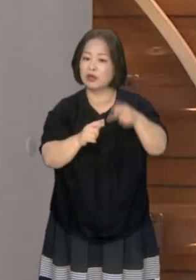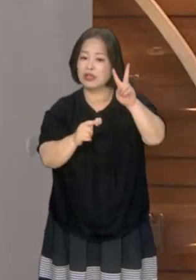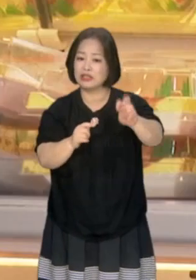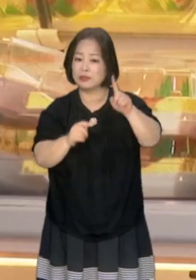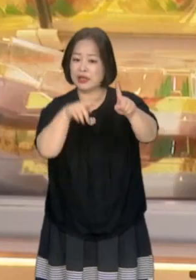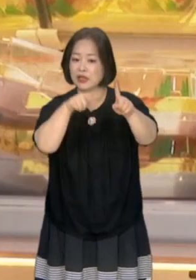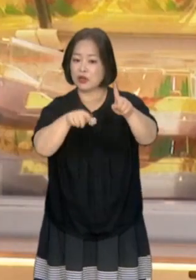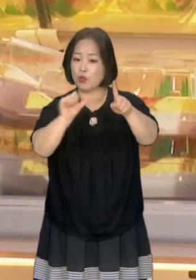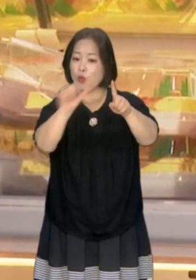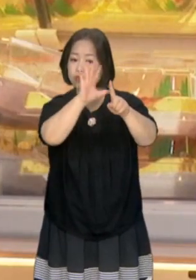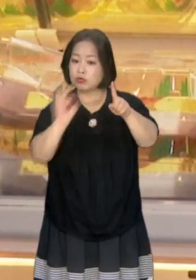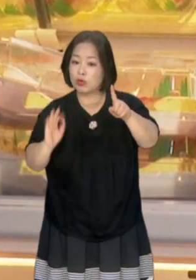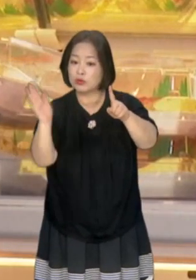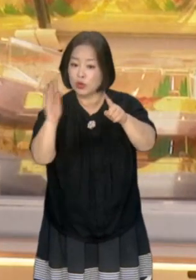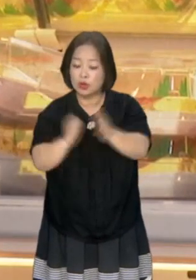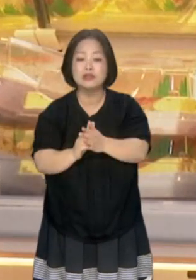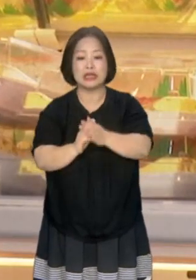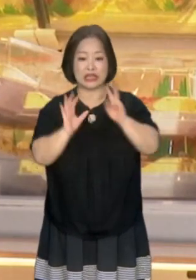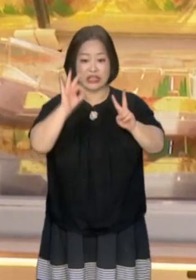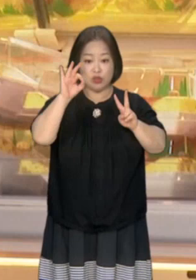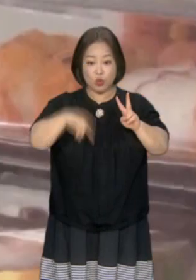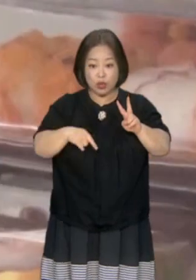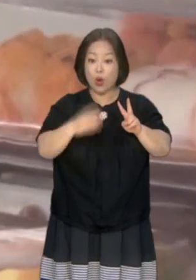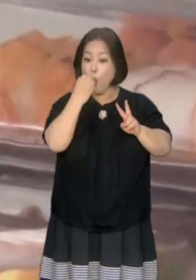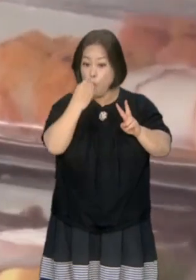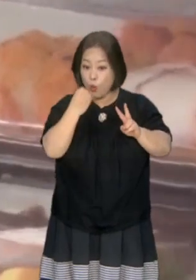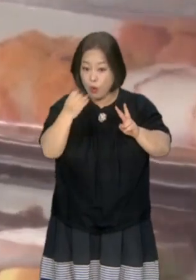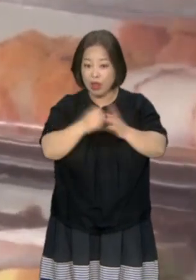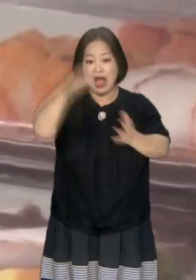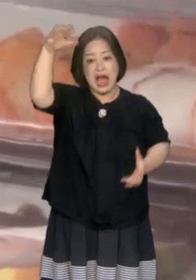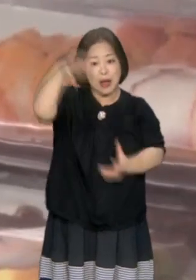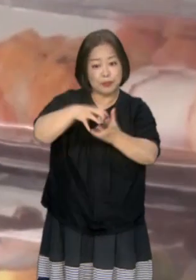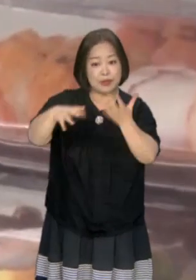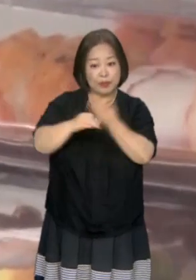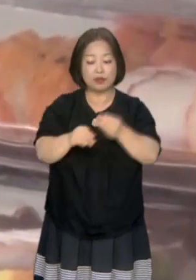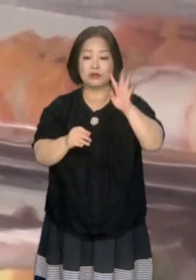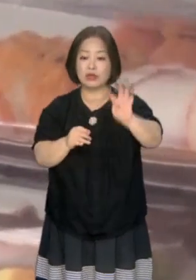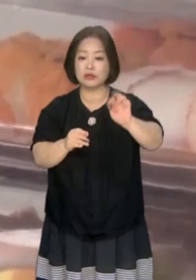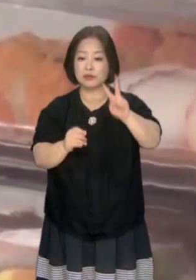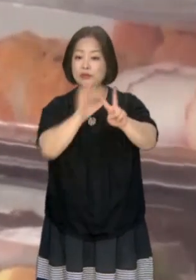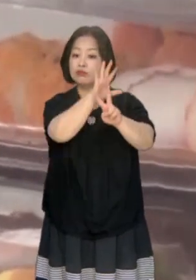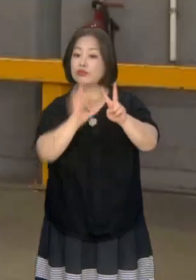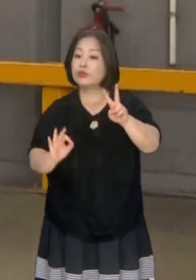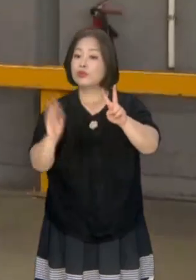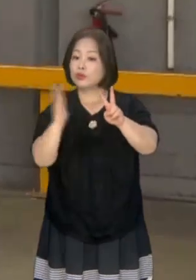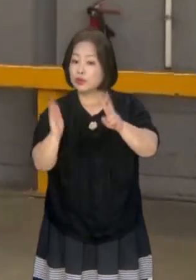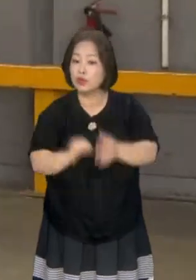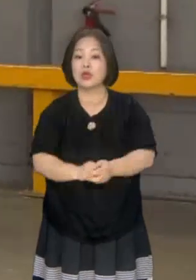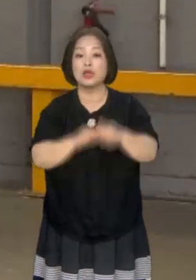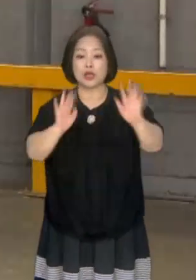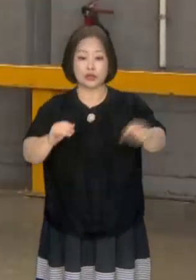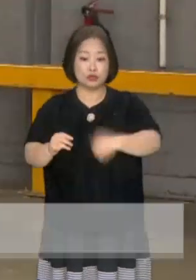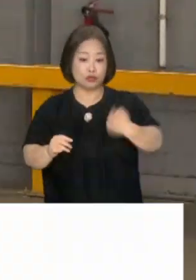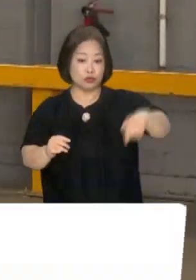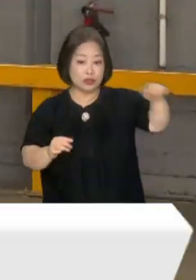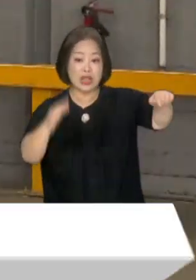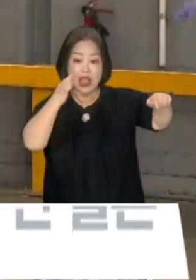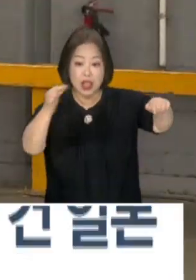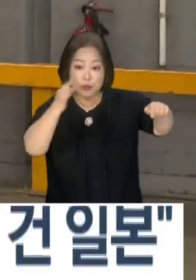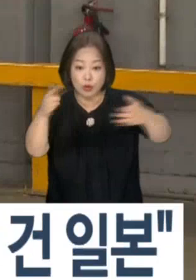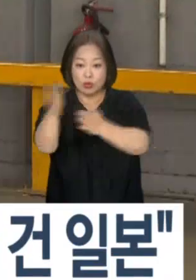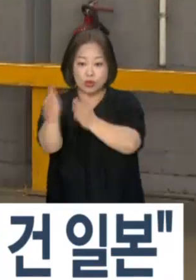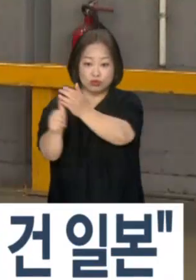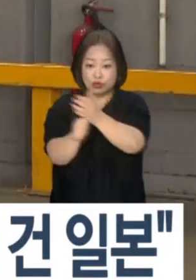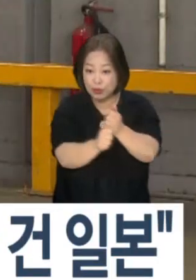차지했는데 2위 시장인 홍콩과 합하면 그 비중은 42%에 달합니다. 중국은 일본산